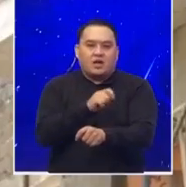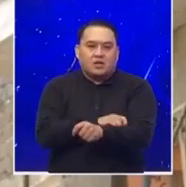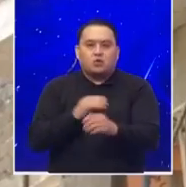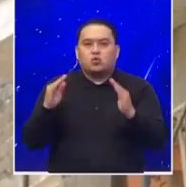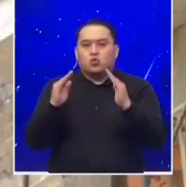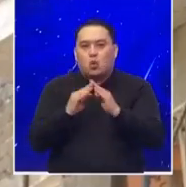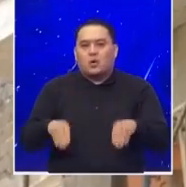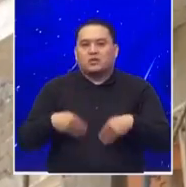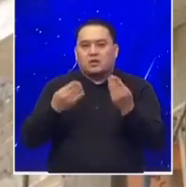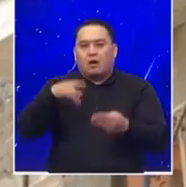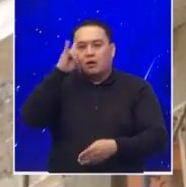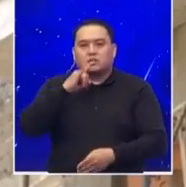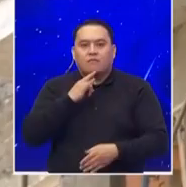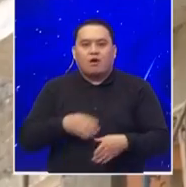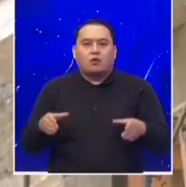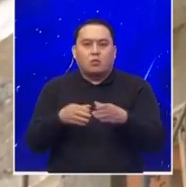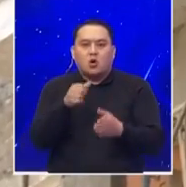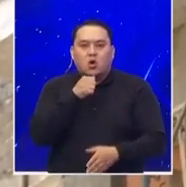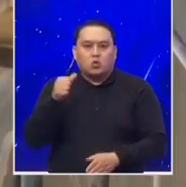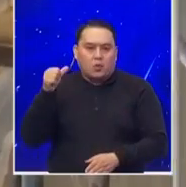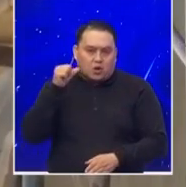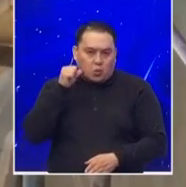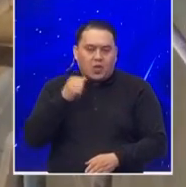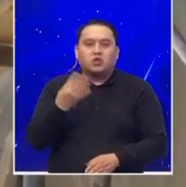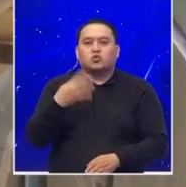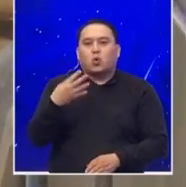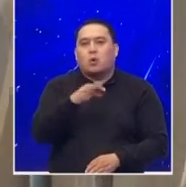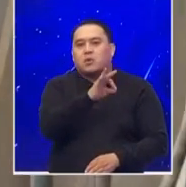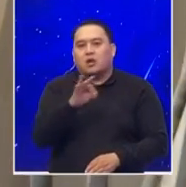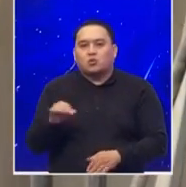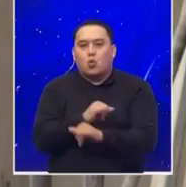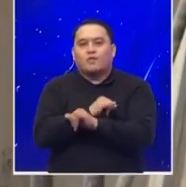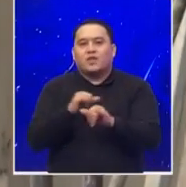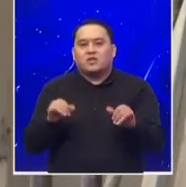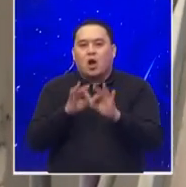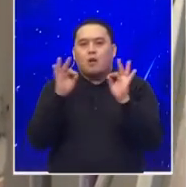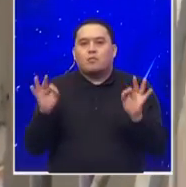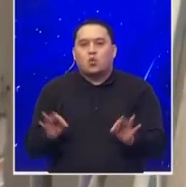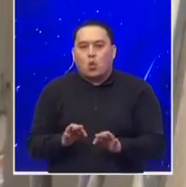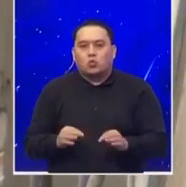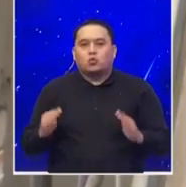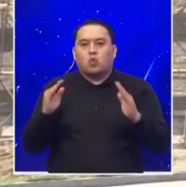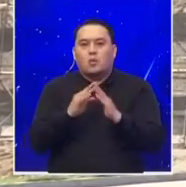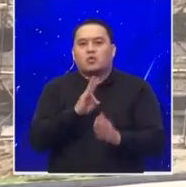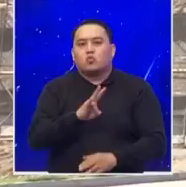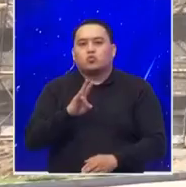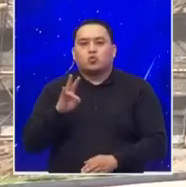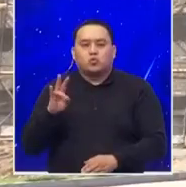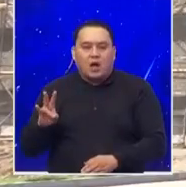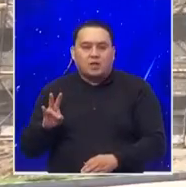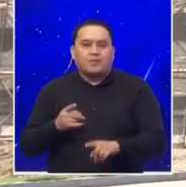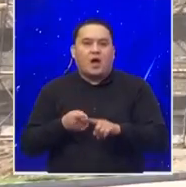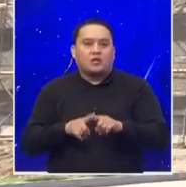метров жилья сдали казахстанские компании в прошлом году. На 40% выросли объемы сдачи сдачи жилья в Нур-Султане.